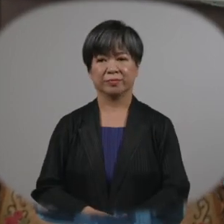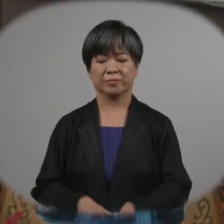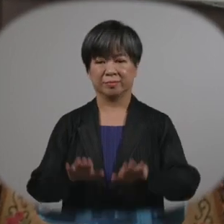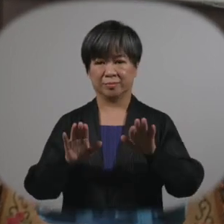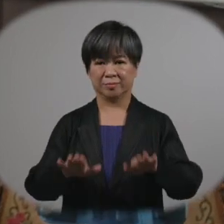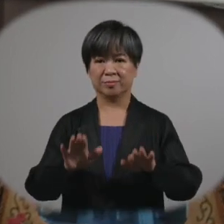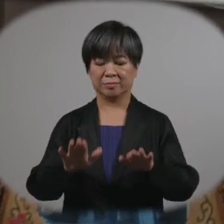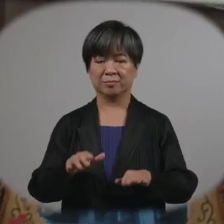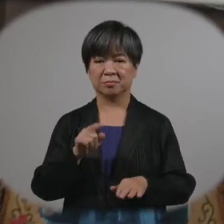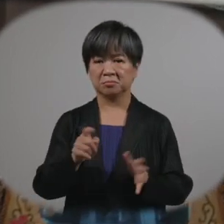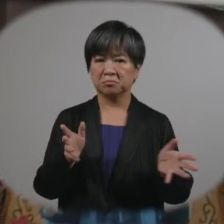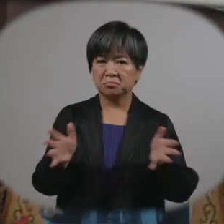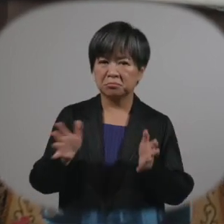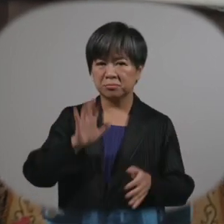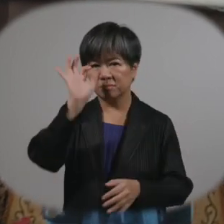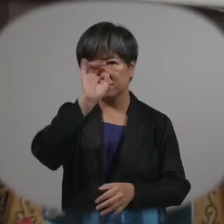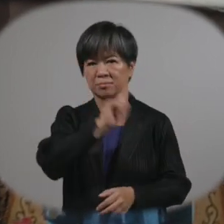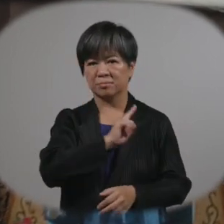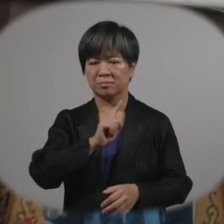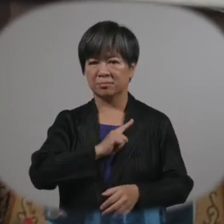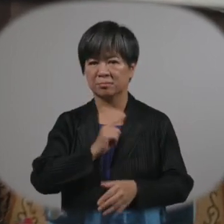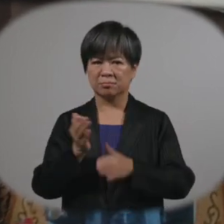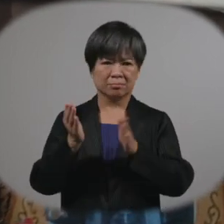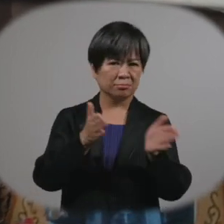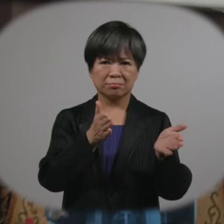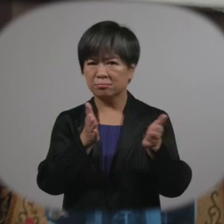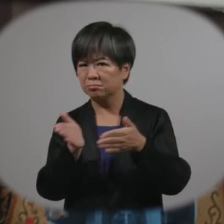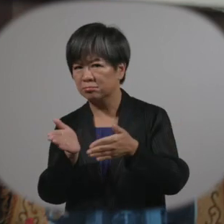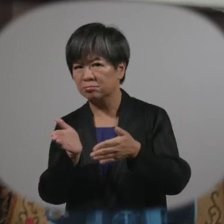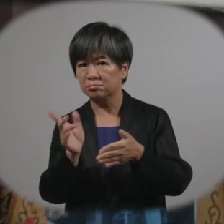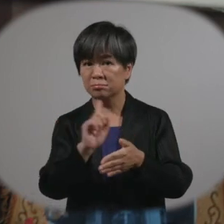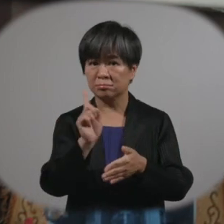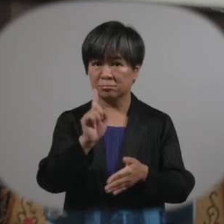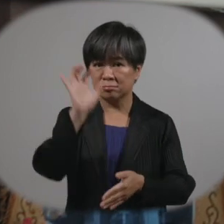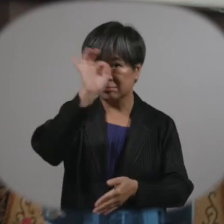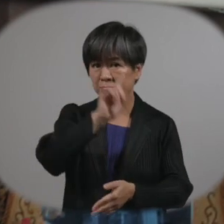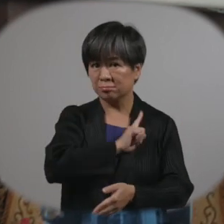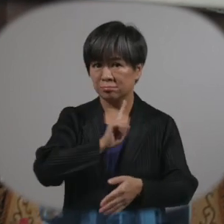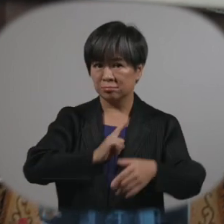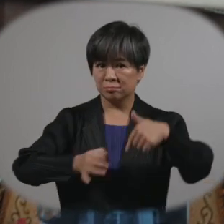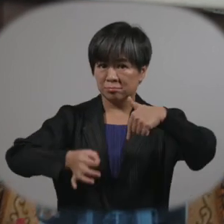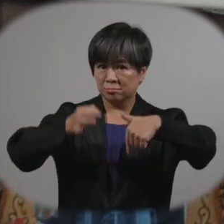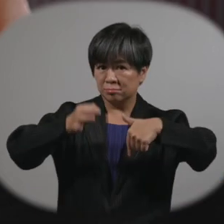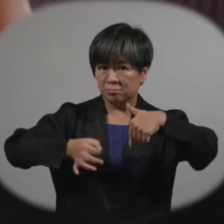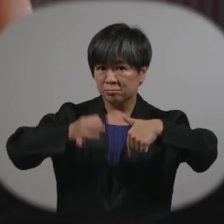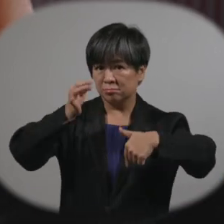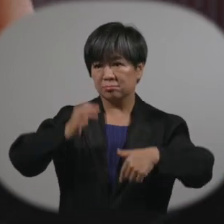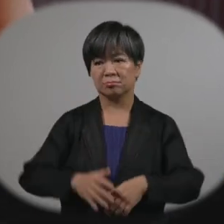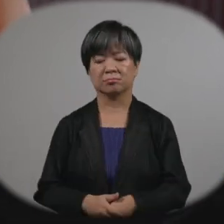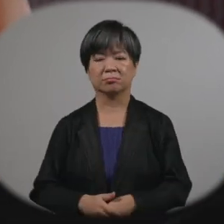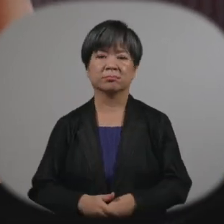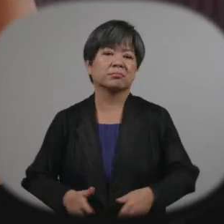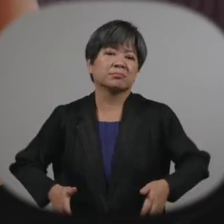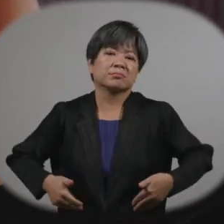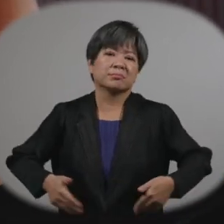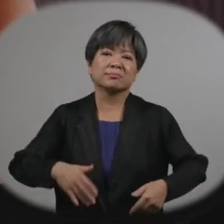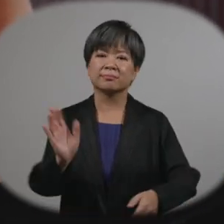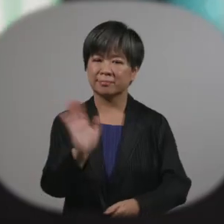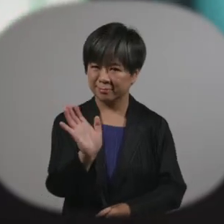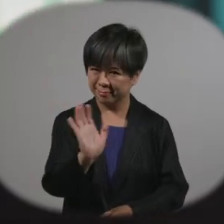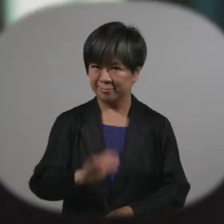前可能还在寻找自己的人生方向，或者是你在寻找你自己的价值的人，其实也不用着急，就